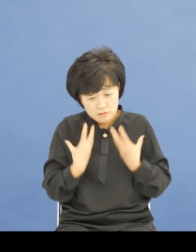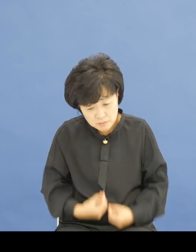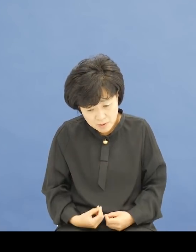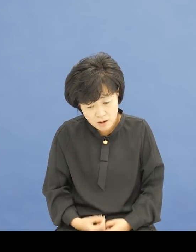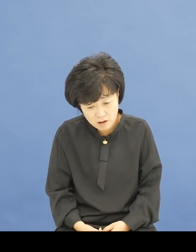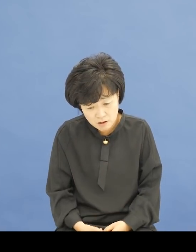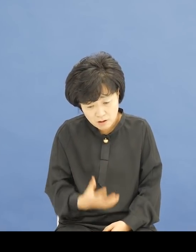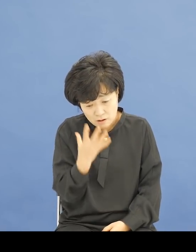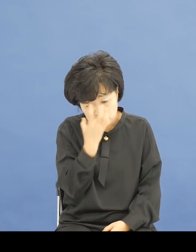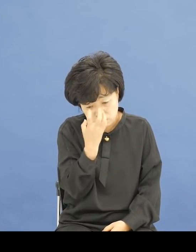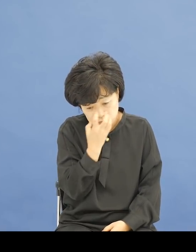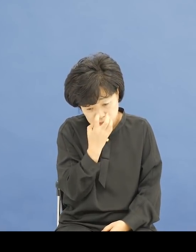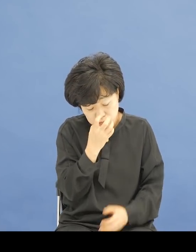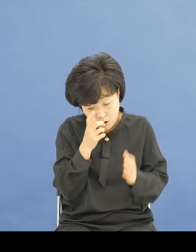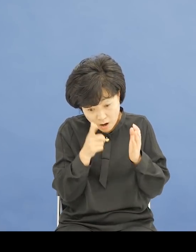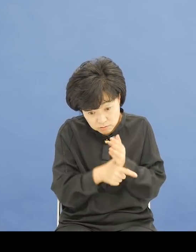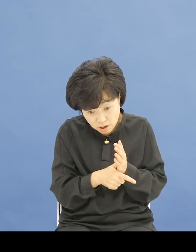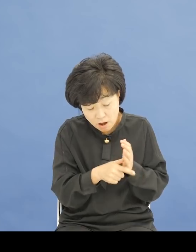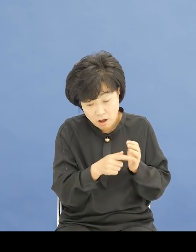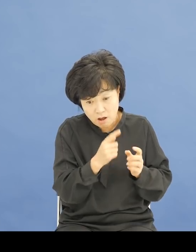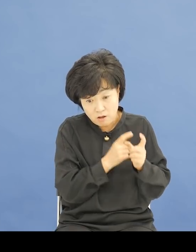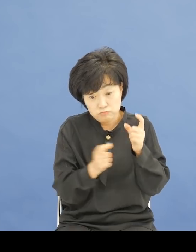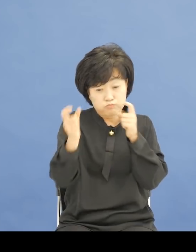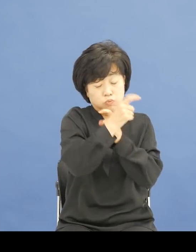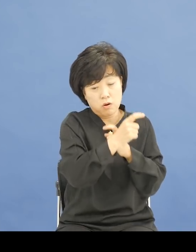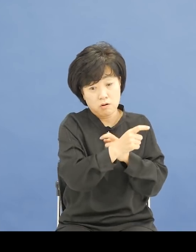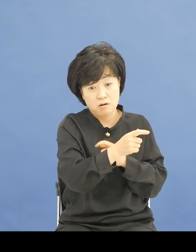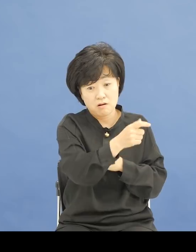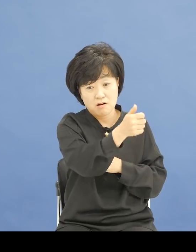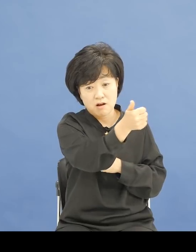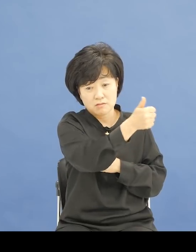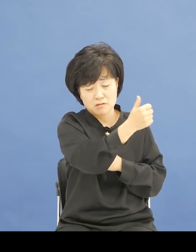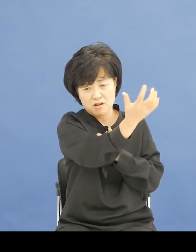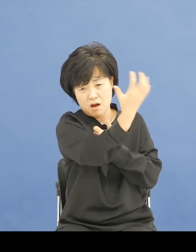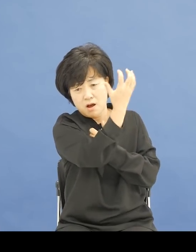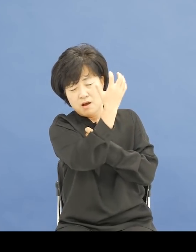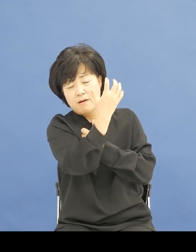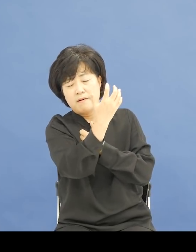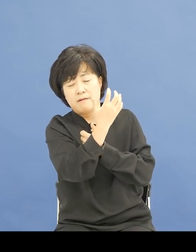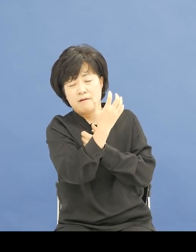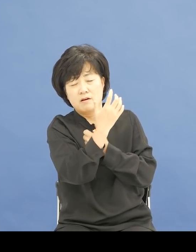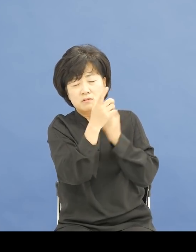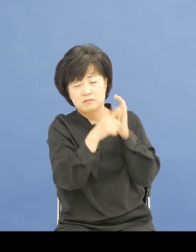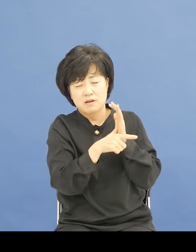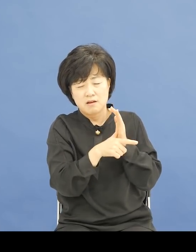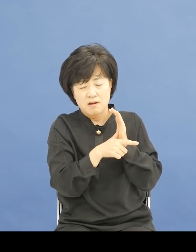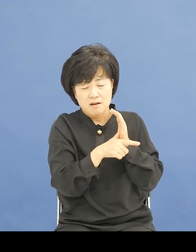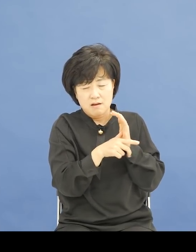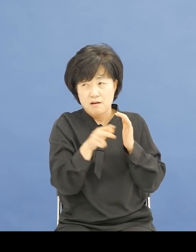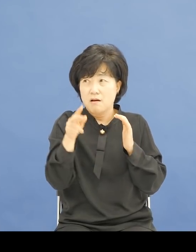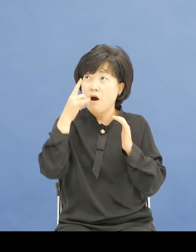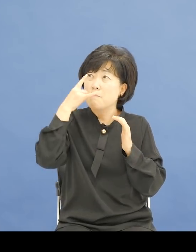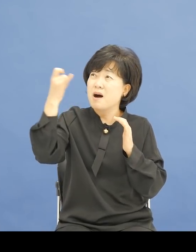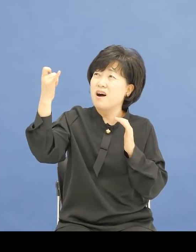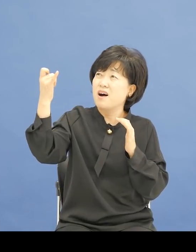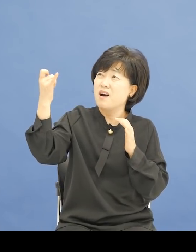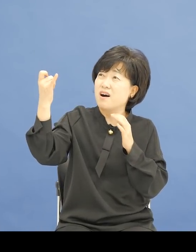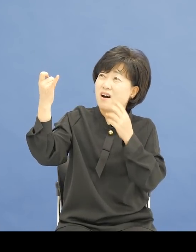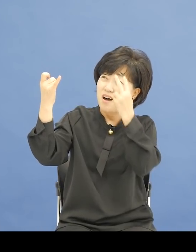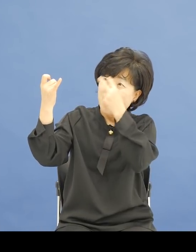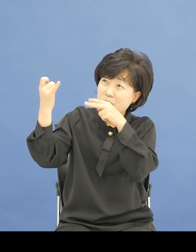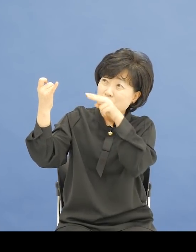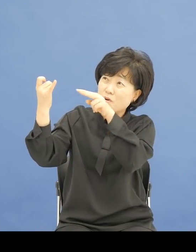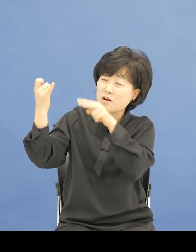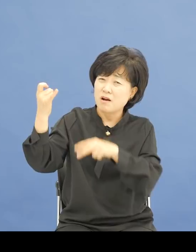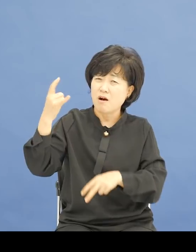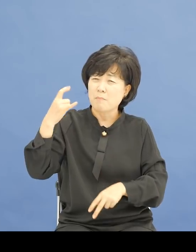바닥치고 그렇죠, 살짝만 그렇죠. 건드려도 힘들던 시기였는데 욱할 수 있죠. 네. 그런데 마침 저희 어머니가 바로 옆에 계셨습니다. 근데